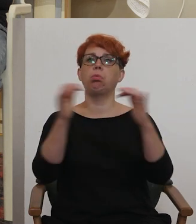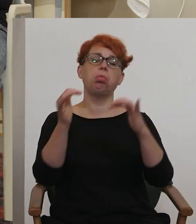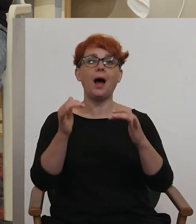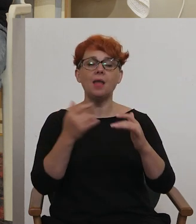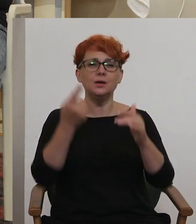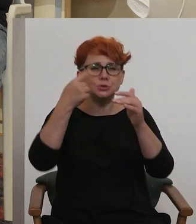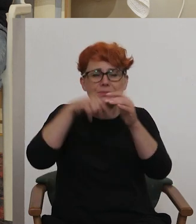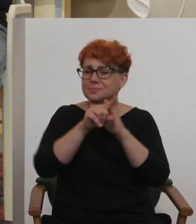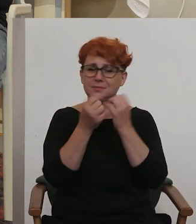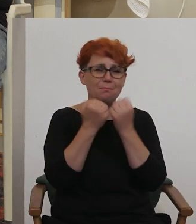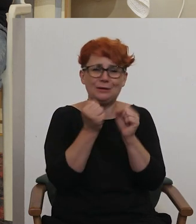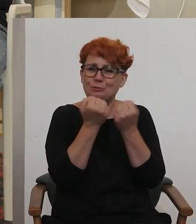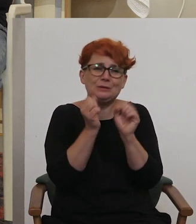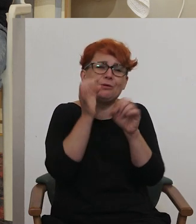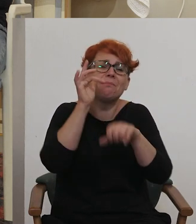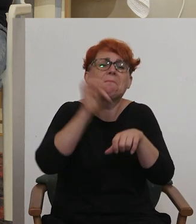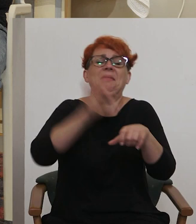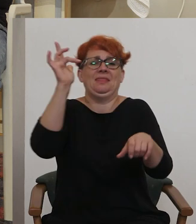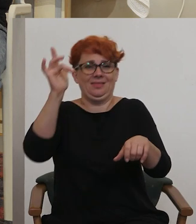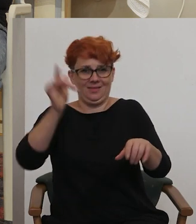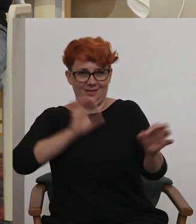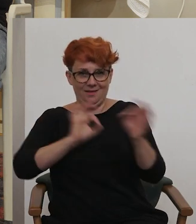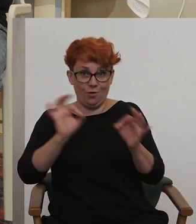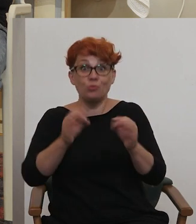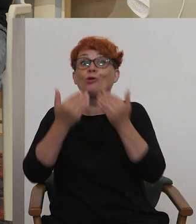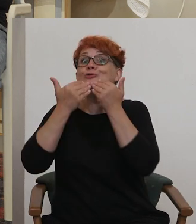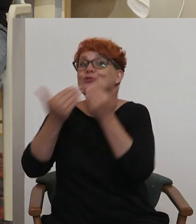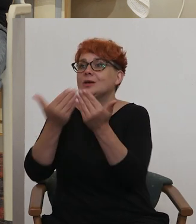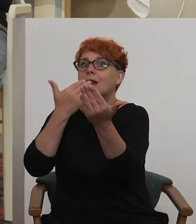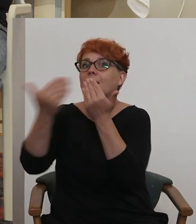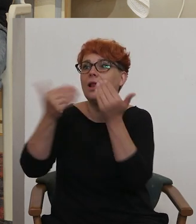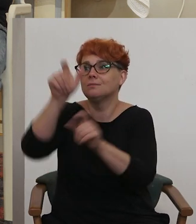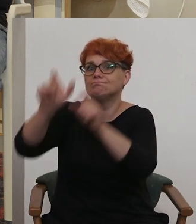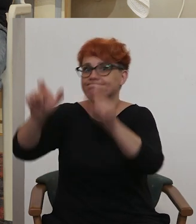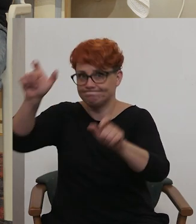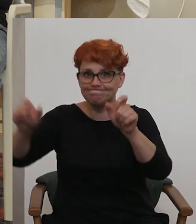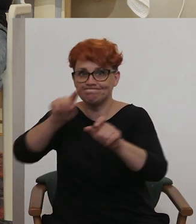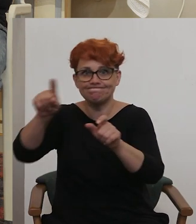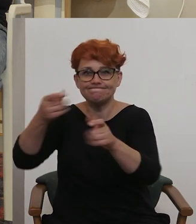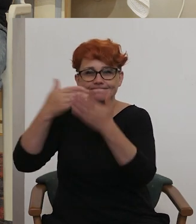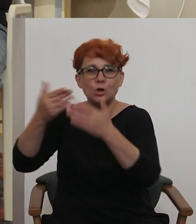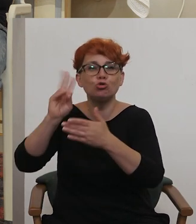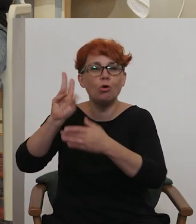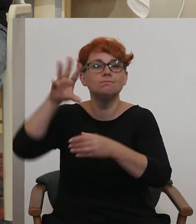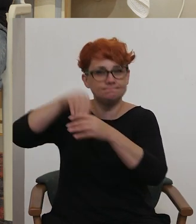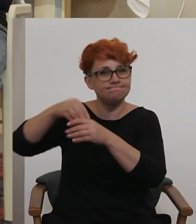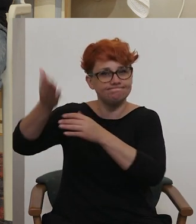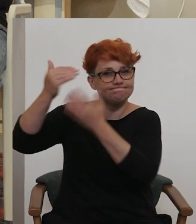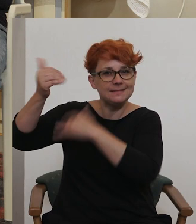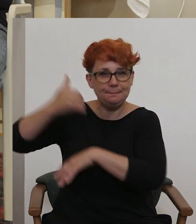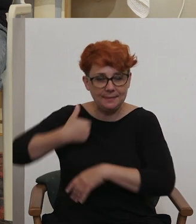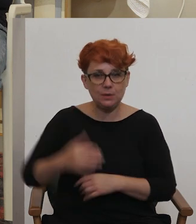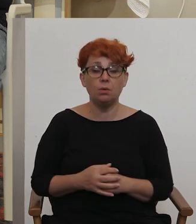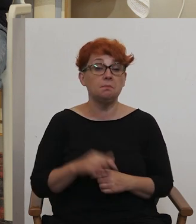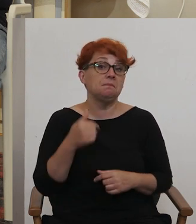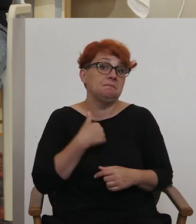które pan uzyskał na podstawie rozmów ze swoimi bohaterami, rozmówcami. Ja sobie wyobrażam, że